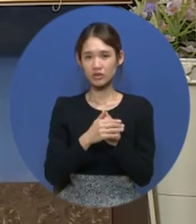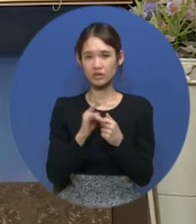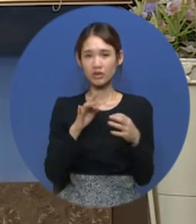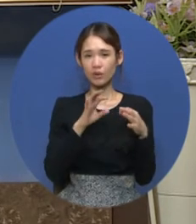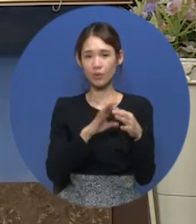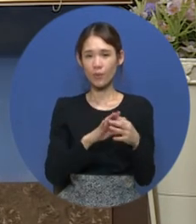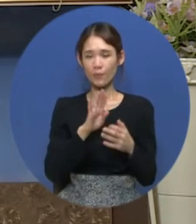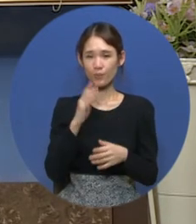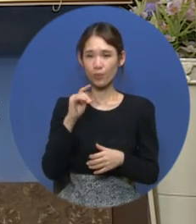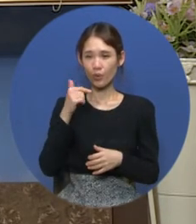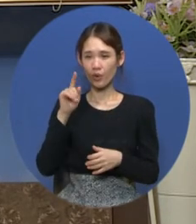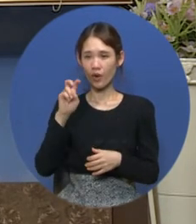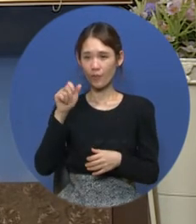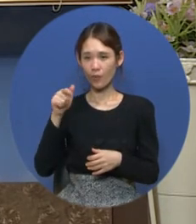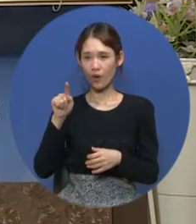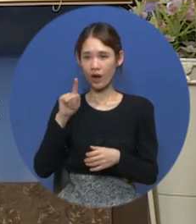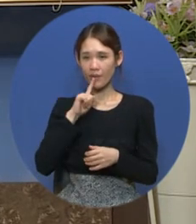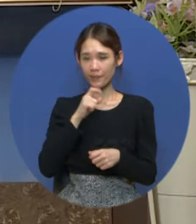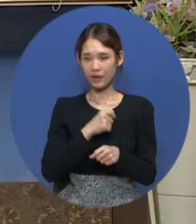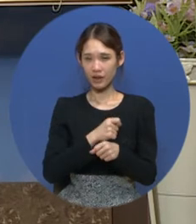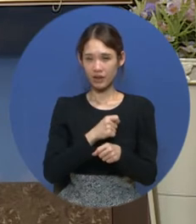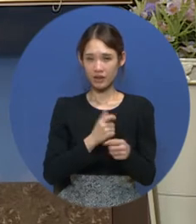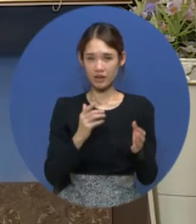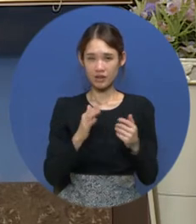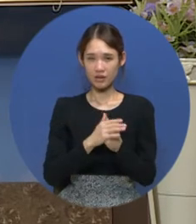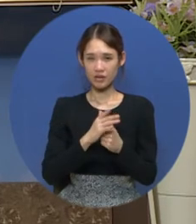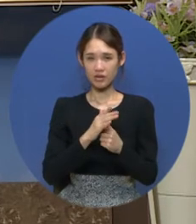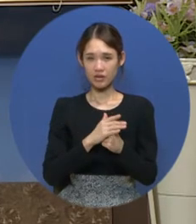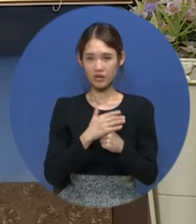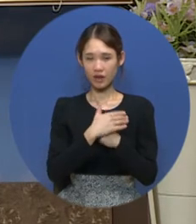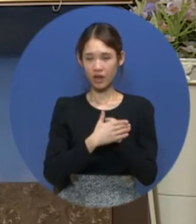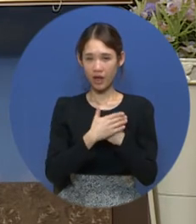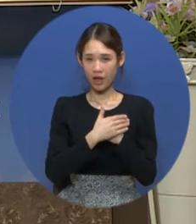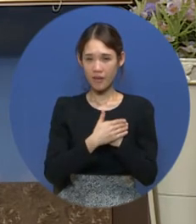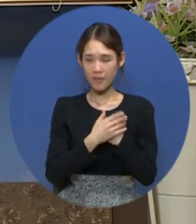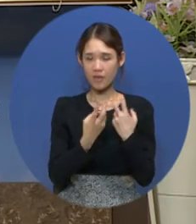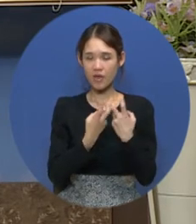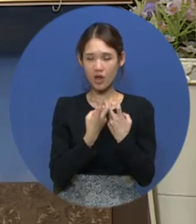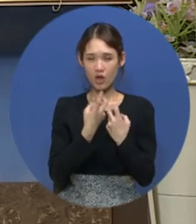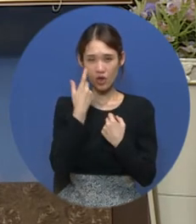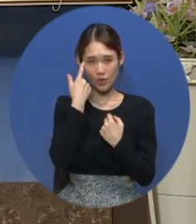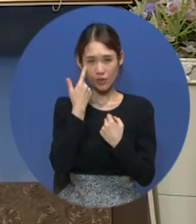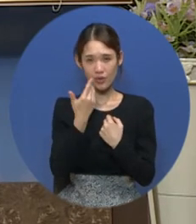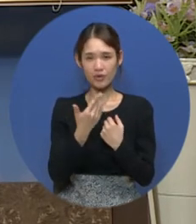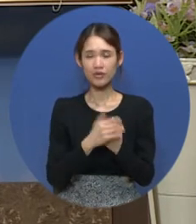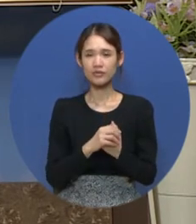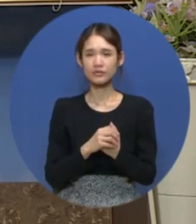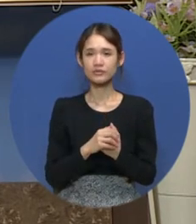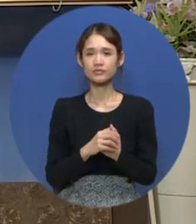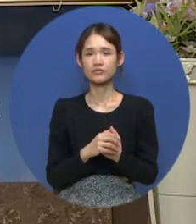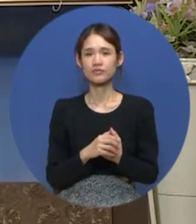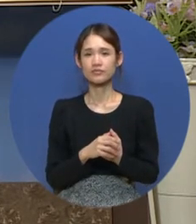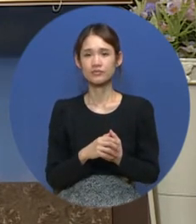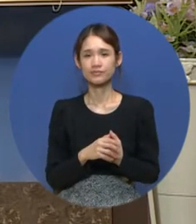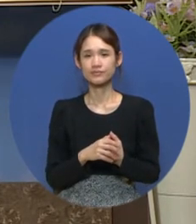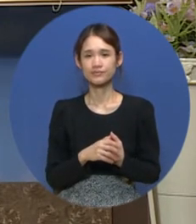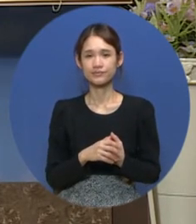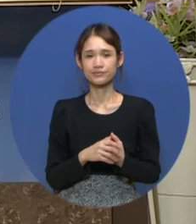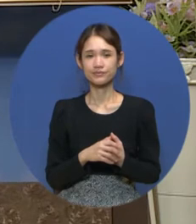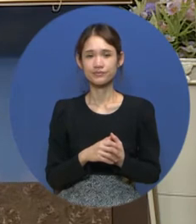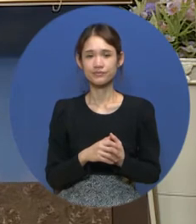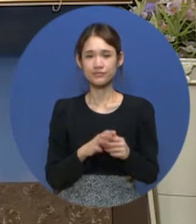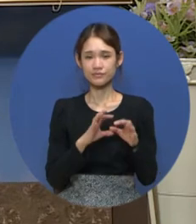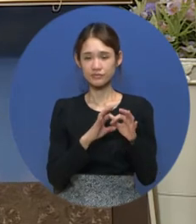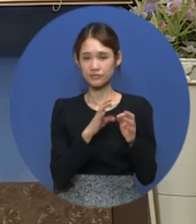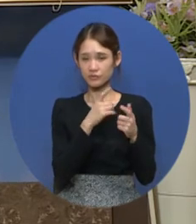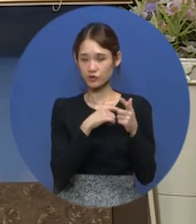화를 이루셨다 고 말씀을 해주셨는데 이 보험 혜택은 어떻게 받을 수 있는지 있는데 그 후보에 대해서